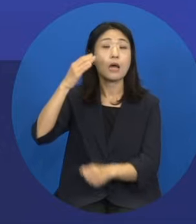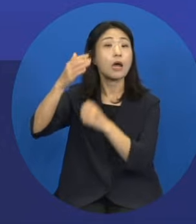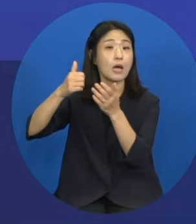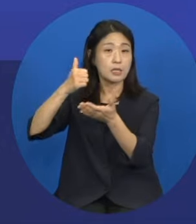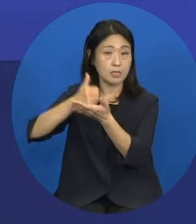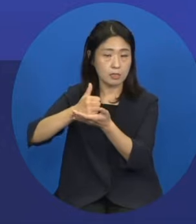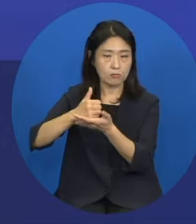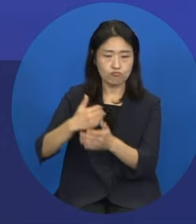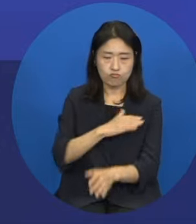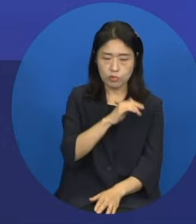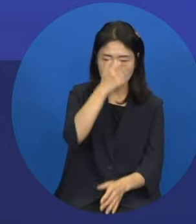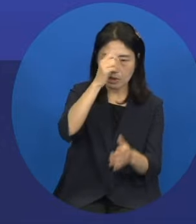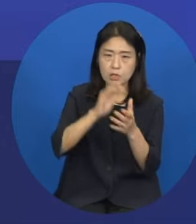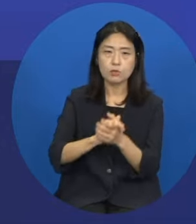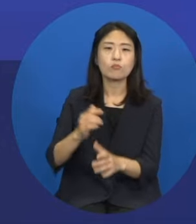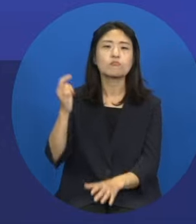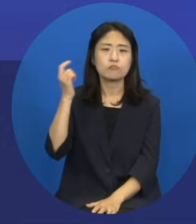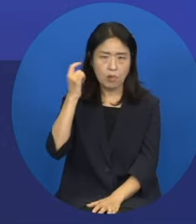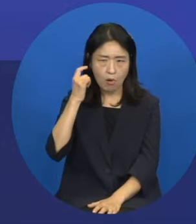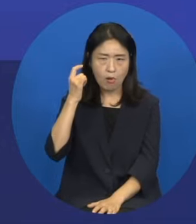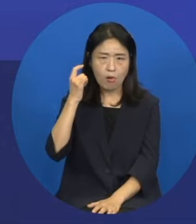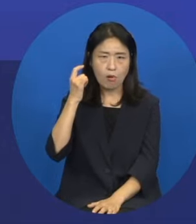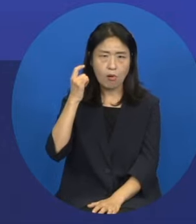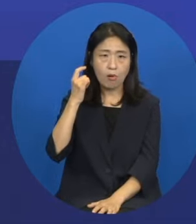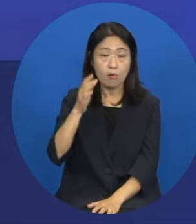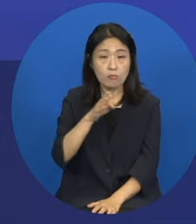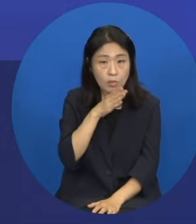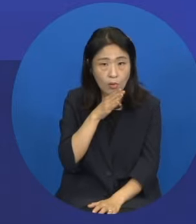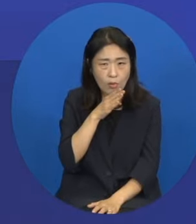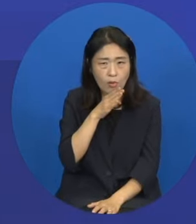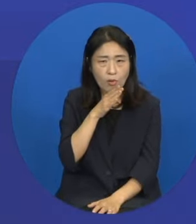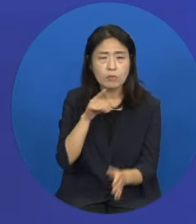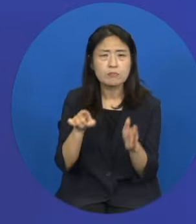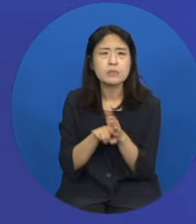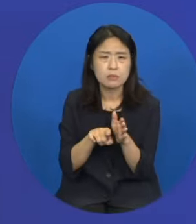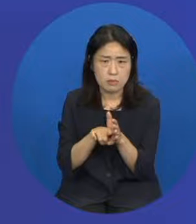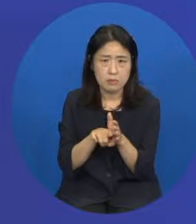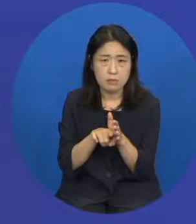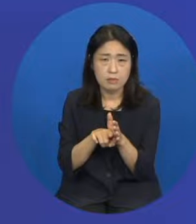분이십니다. 믿으십니까? 여러분 정말 믿으십니까?